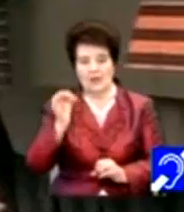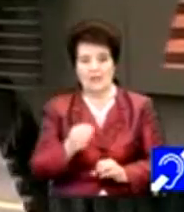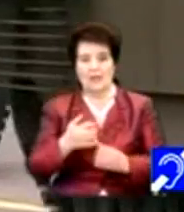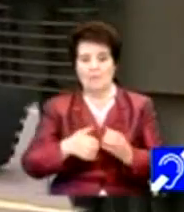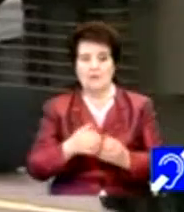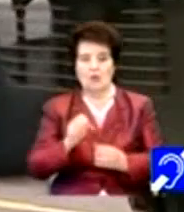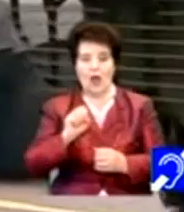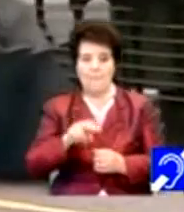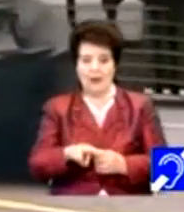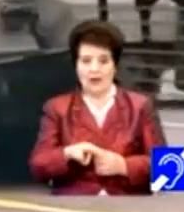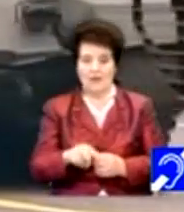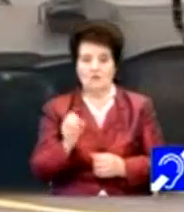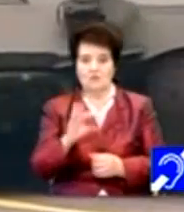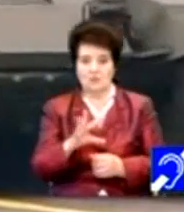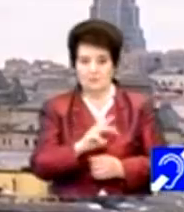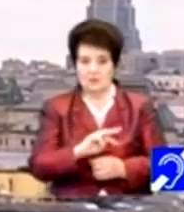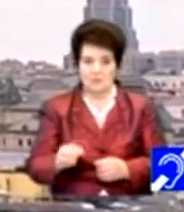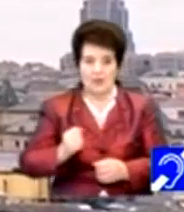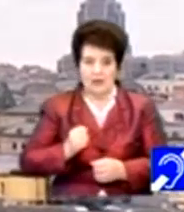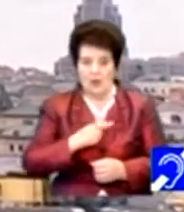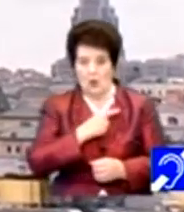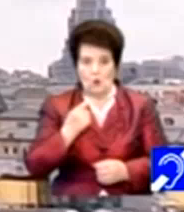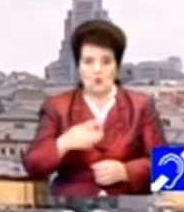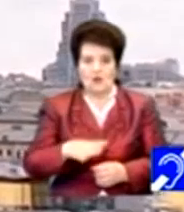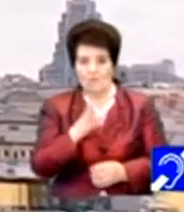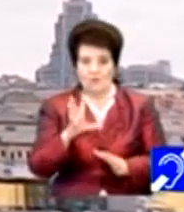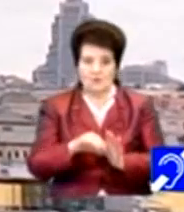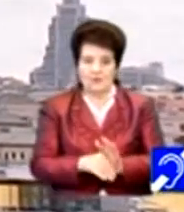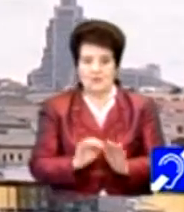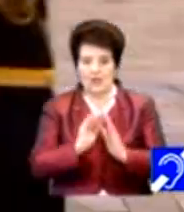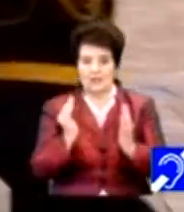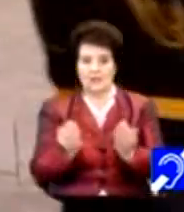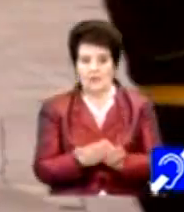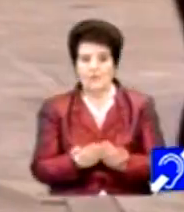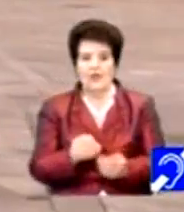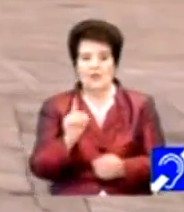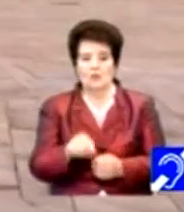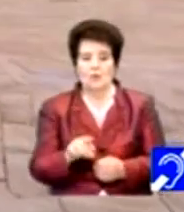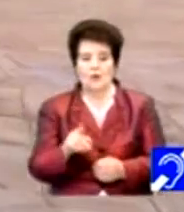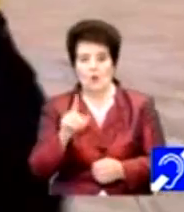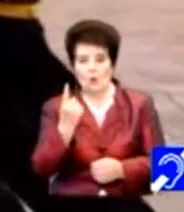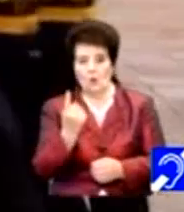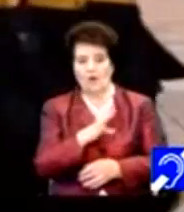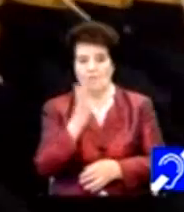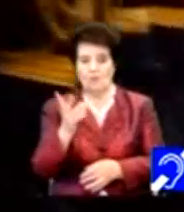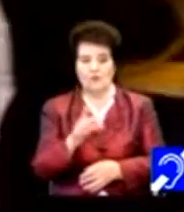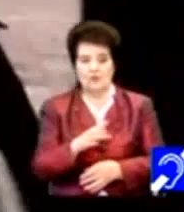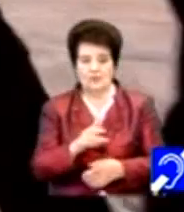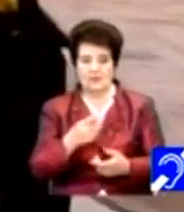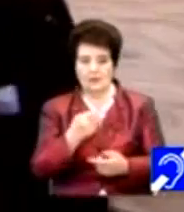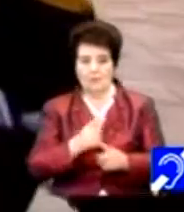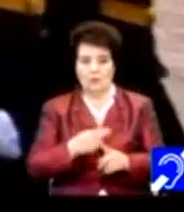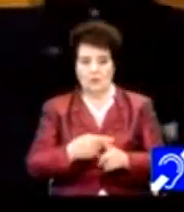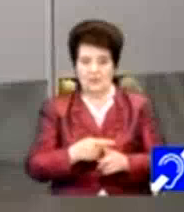mijlocul lunii aprilie aproape 15.000 de militari ruși au fost plasați în autoizolare după ce unii dintre ei au fost confirmați pozitiv